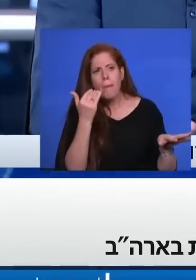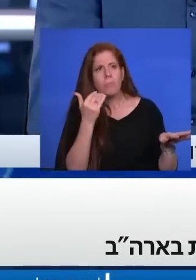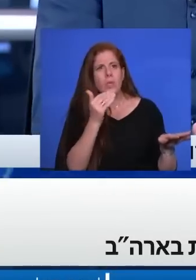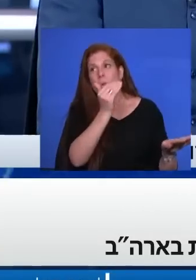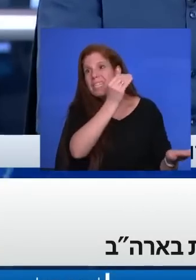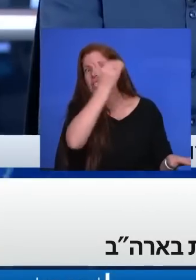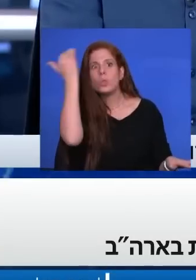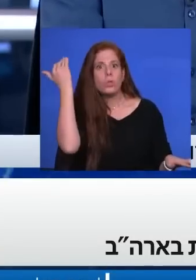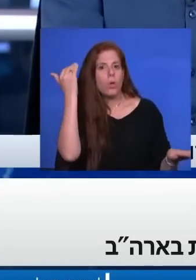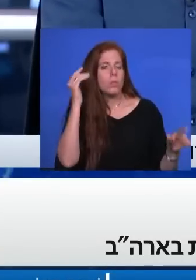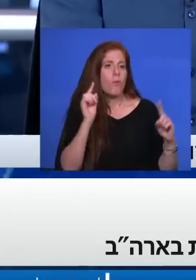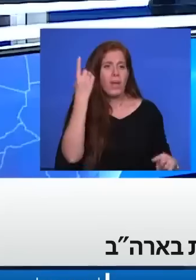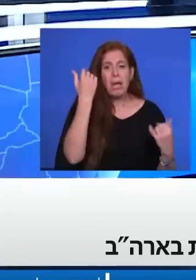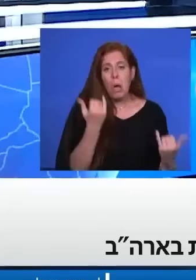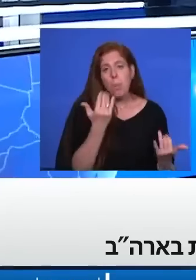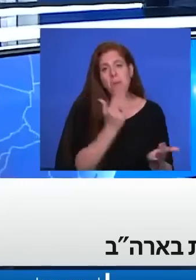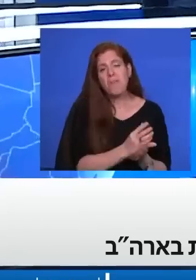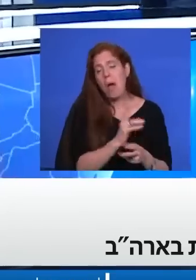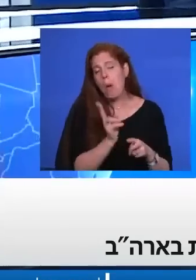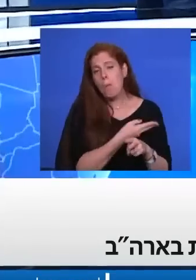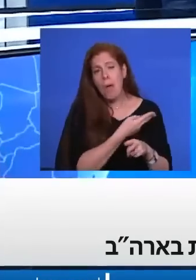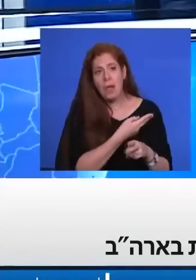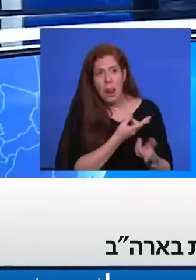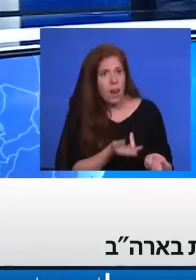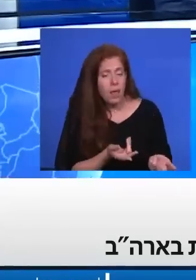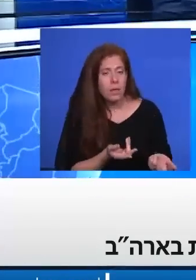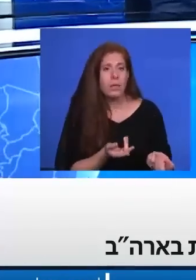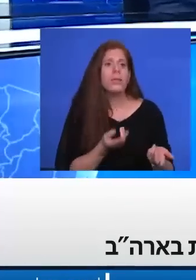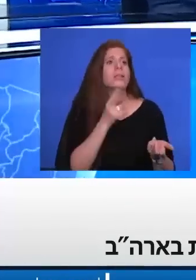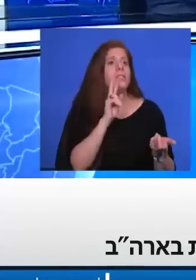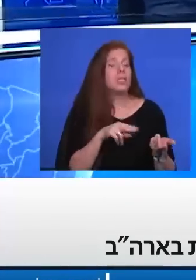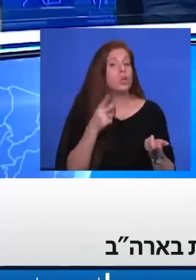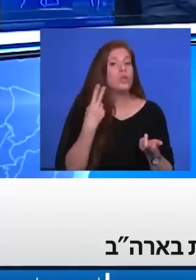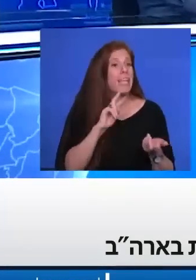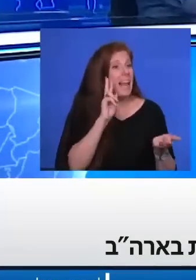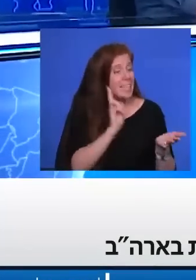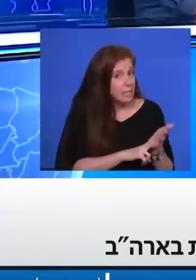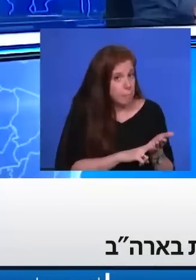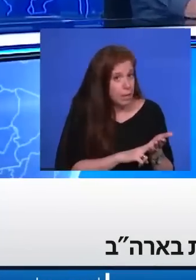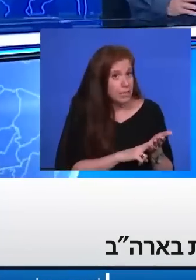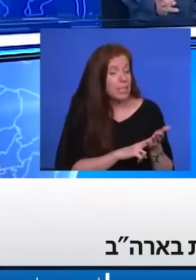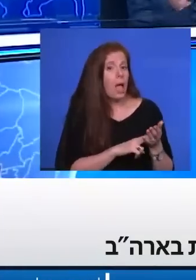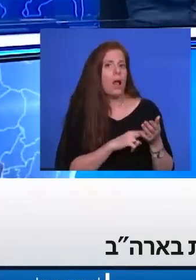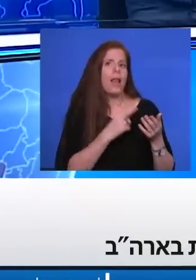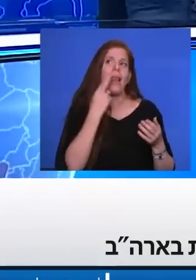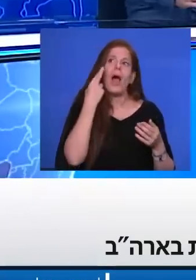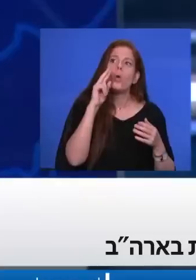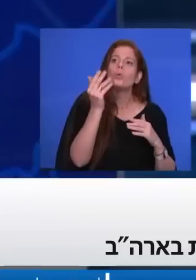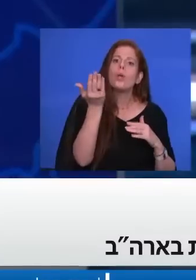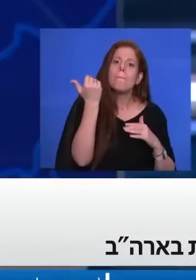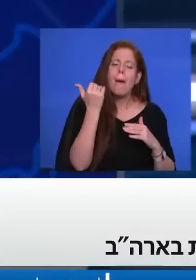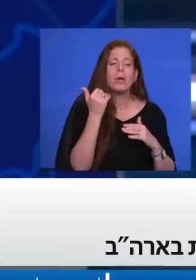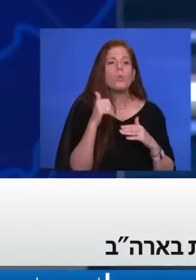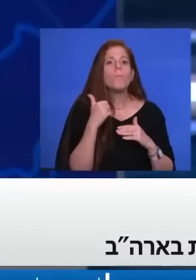לקיצוניות באופן חריג, היום הן כבר מיינסטרים. בזירה הפוליטית זה לא קרה. יש יותר לגיטימציה לרעיונות שפעם היו מחוץ, באופן מוחלט